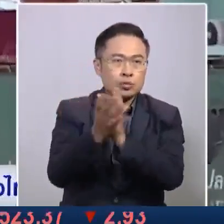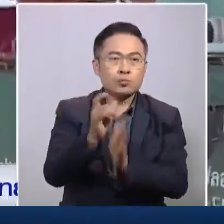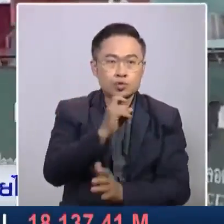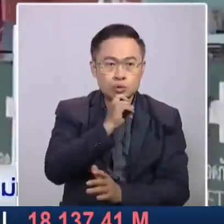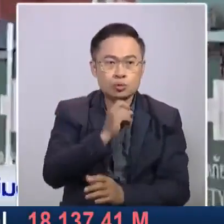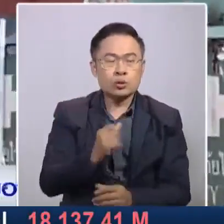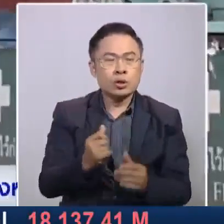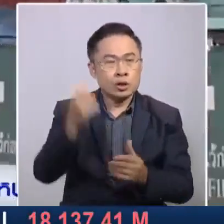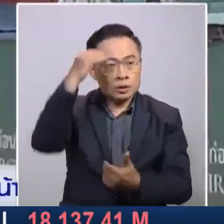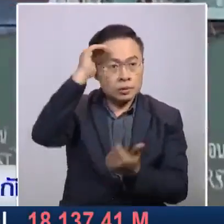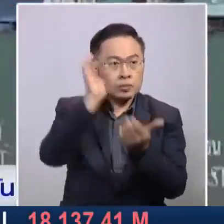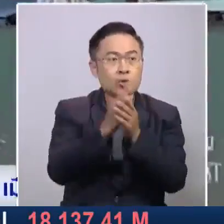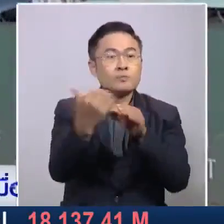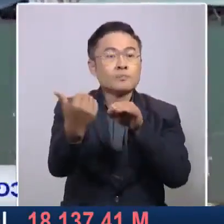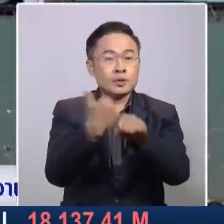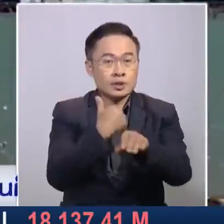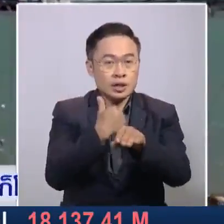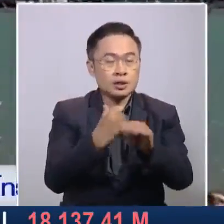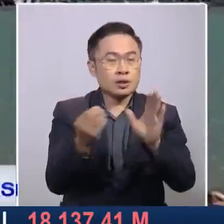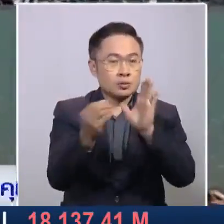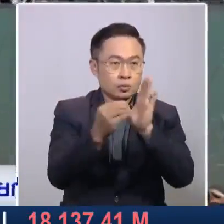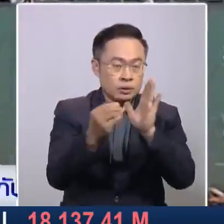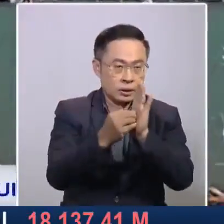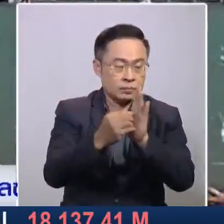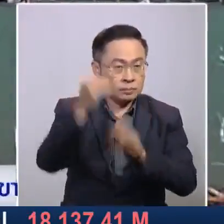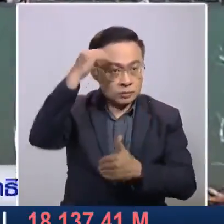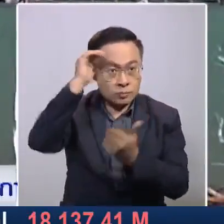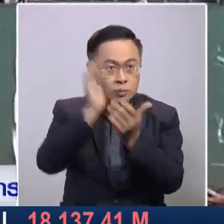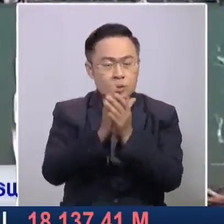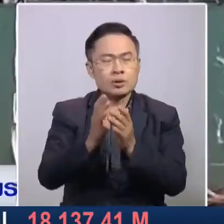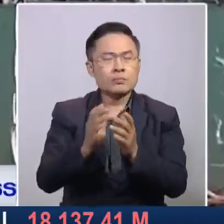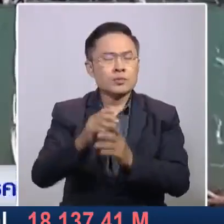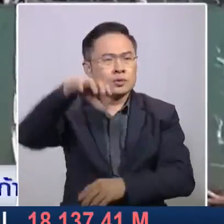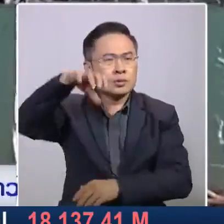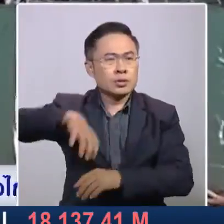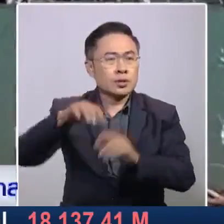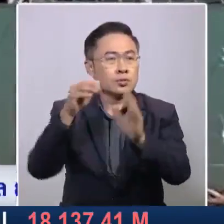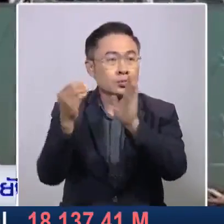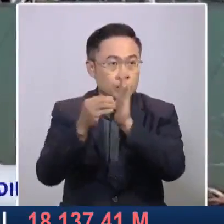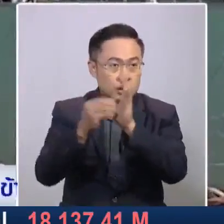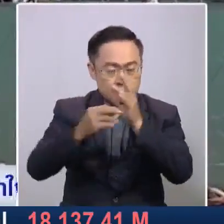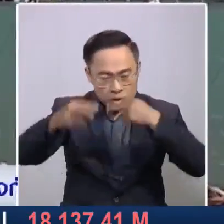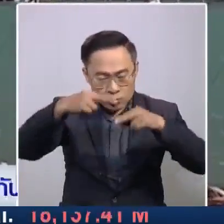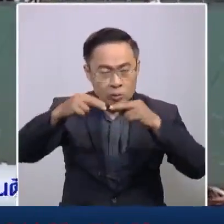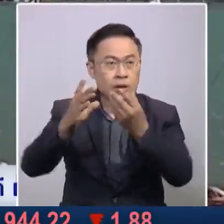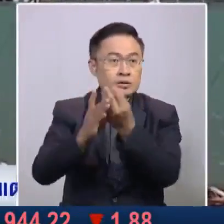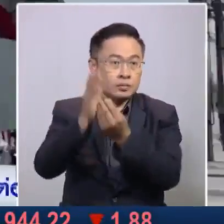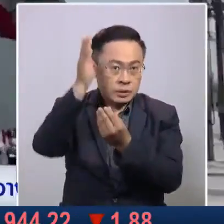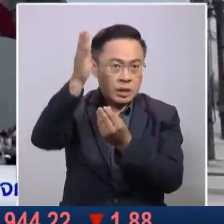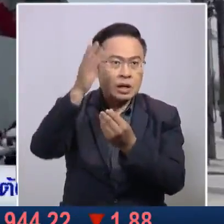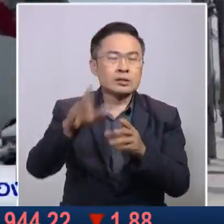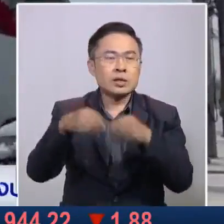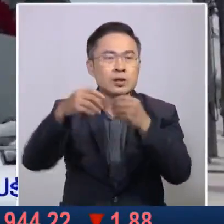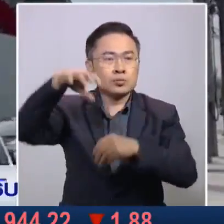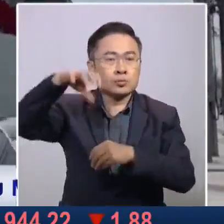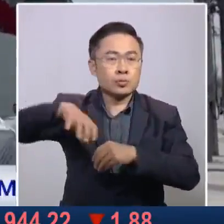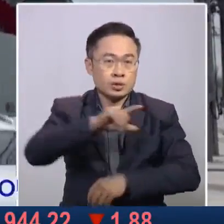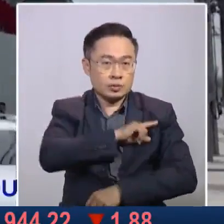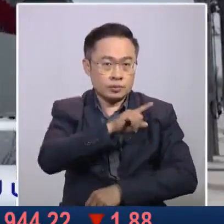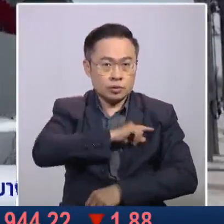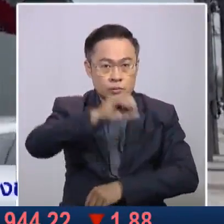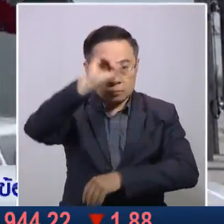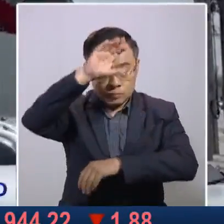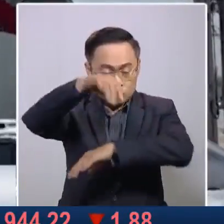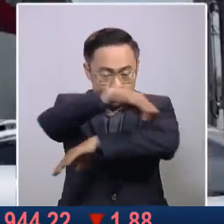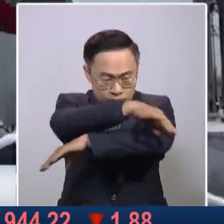ประสานกับทางกรุงเทพฯแล้วก็ได้ข้อสรุปว่าภายในสัปดาห์หน้านะคะจะอนุญาตที่หน่วยงานทางวิศวกรรม